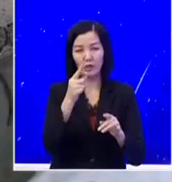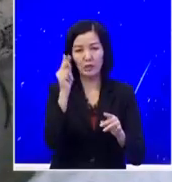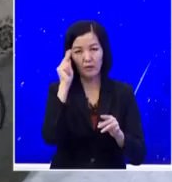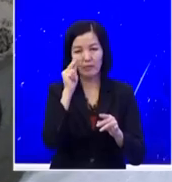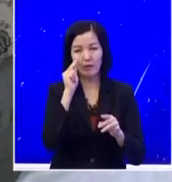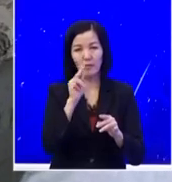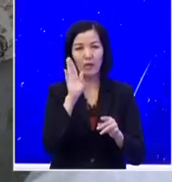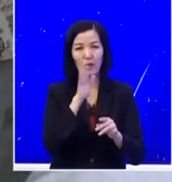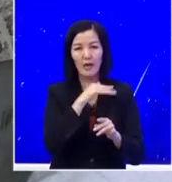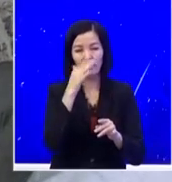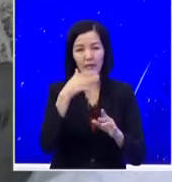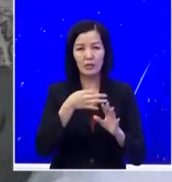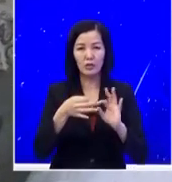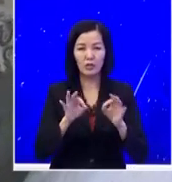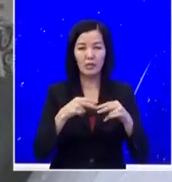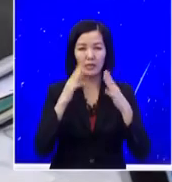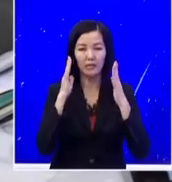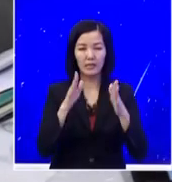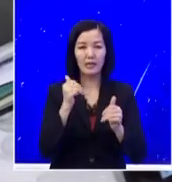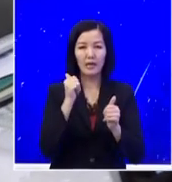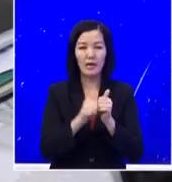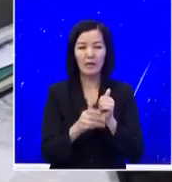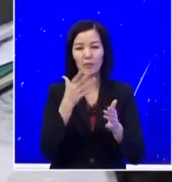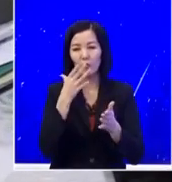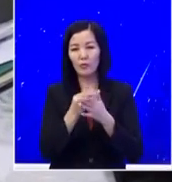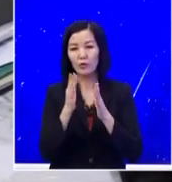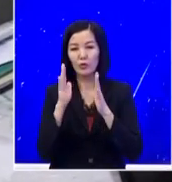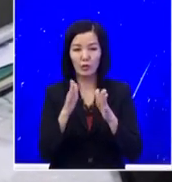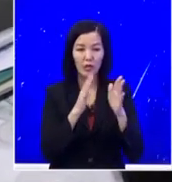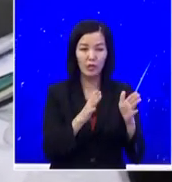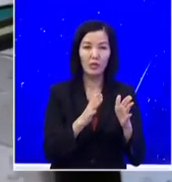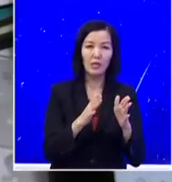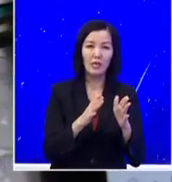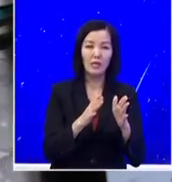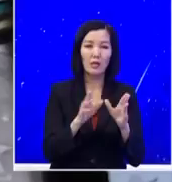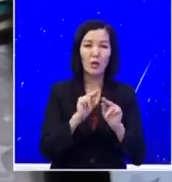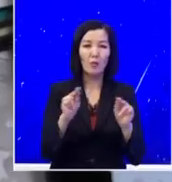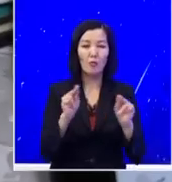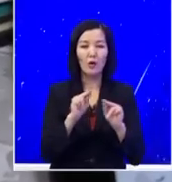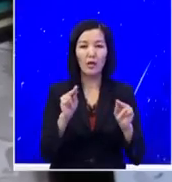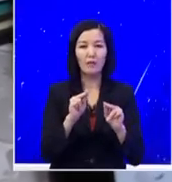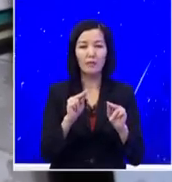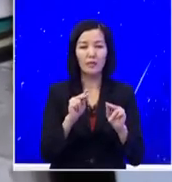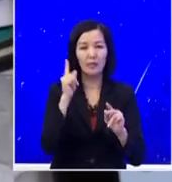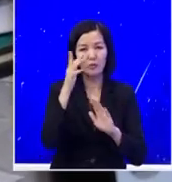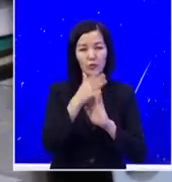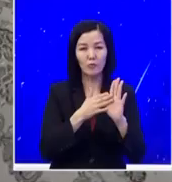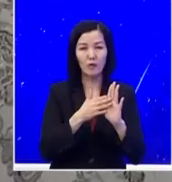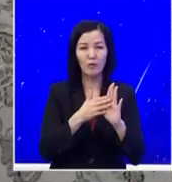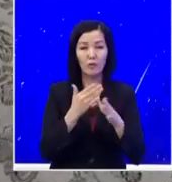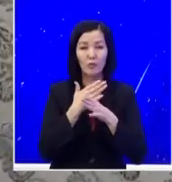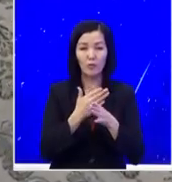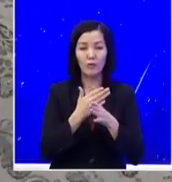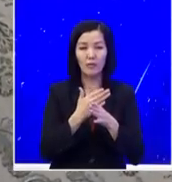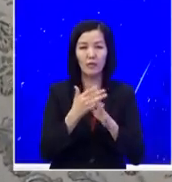алуы ата-ананың жіті назарында. Әрбір мен жеке-жеке жұмыс істеп, ұстаздардың дәрістерін түсініп қабылдауына баса мән береді.